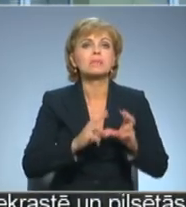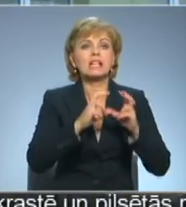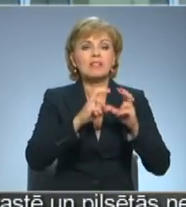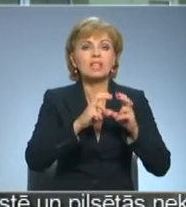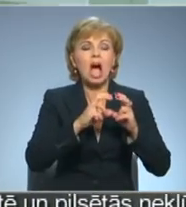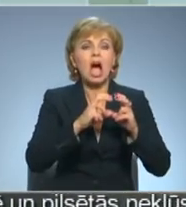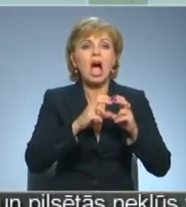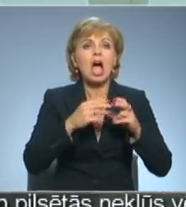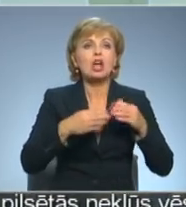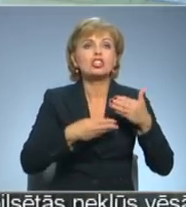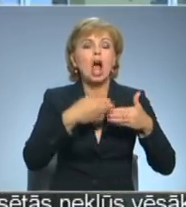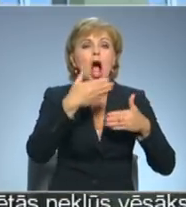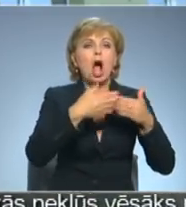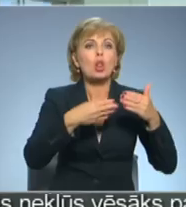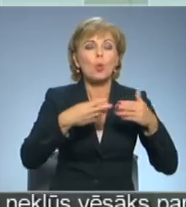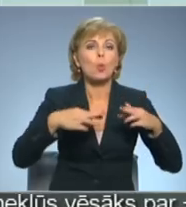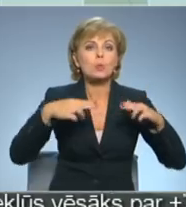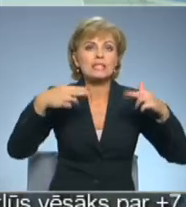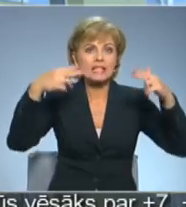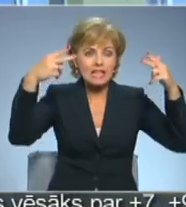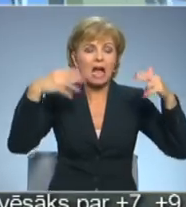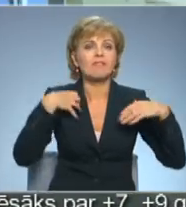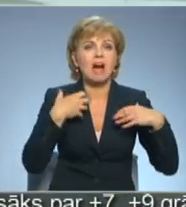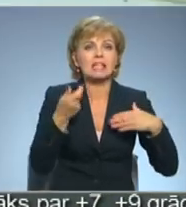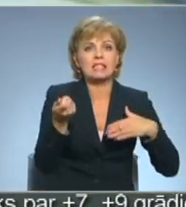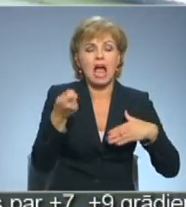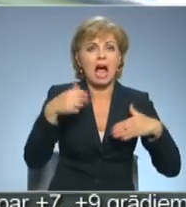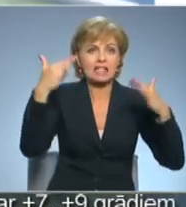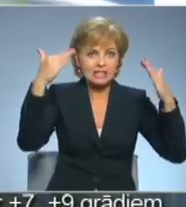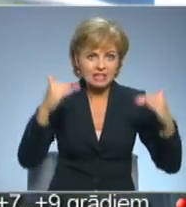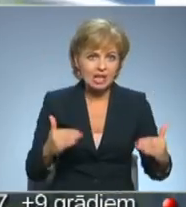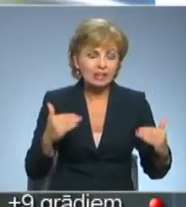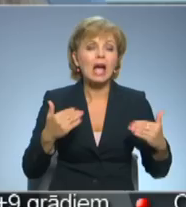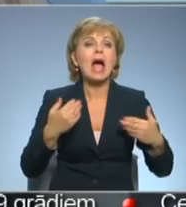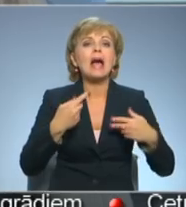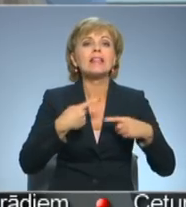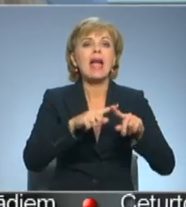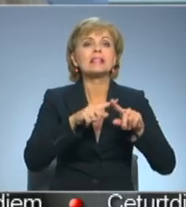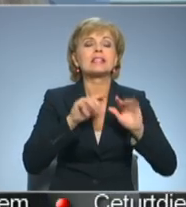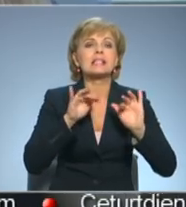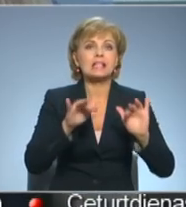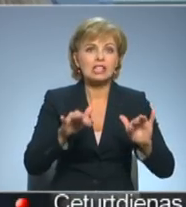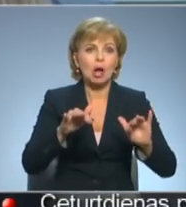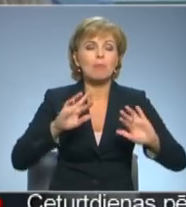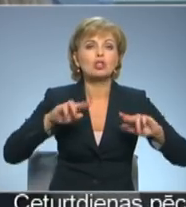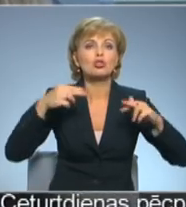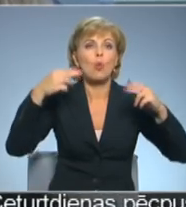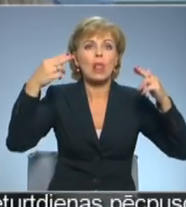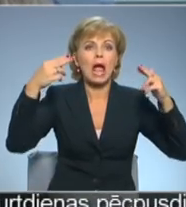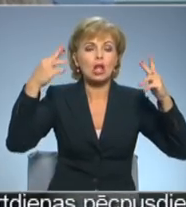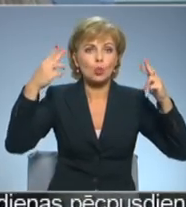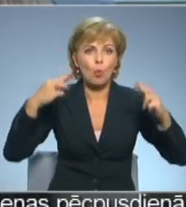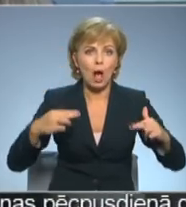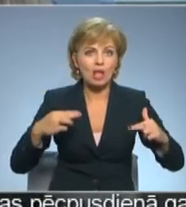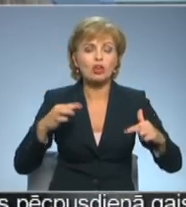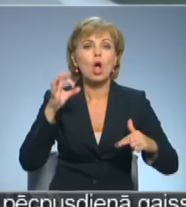žalūzija un ievērojot noteikumus, tai jābūt aizvērtai. Tomēr lifta tehniskais risinājums izveidots tā, ka žalūzija ir nolaižama vien